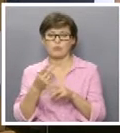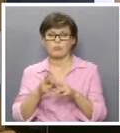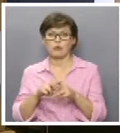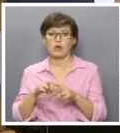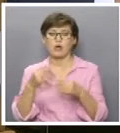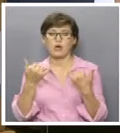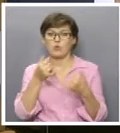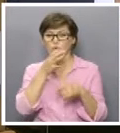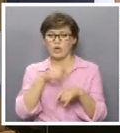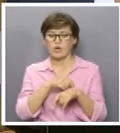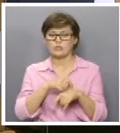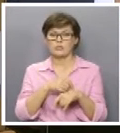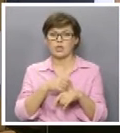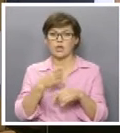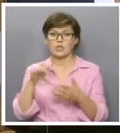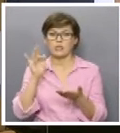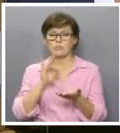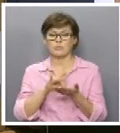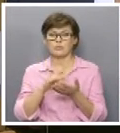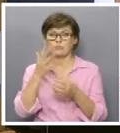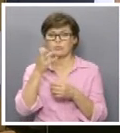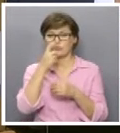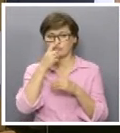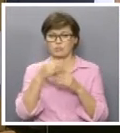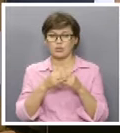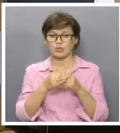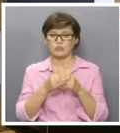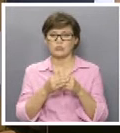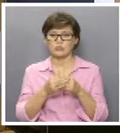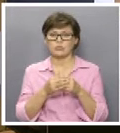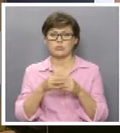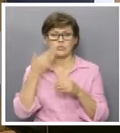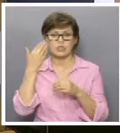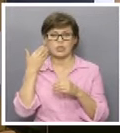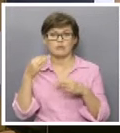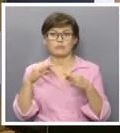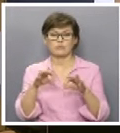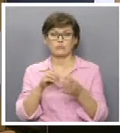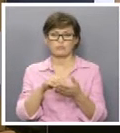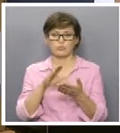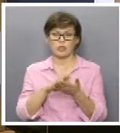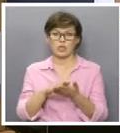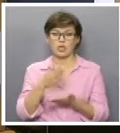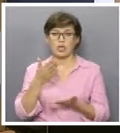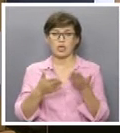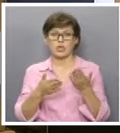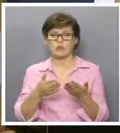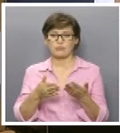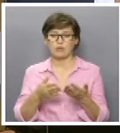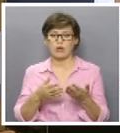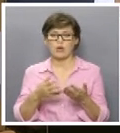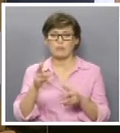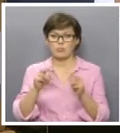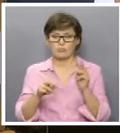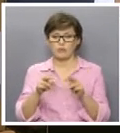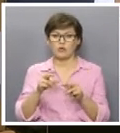таңда қаламызда 500 мыңға тарта жеңіл автокөлік тіркелгендігін ескеретін болсақ, оның